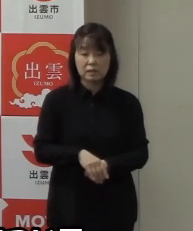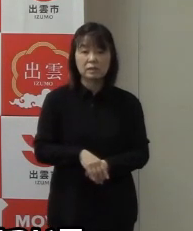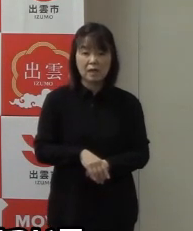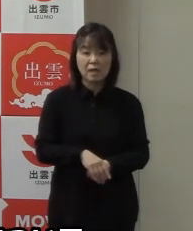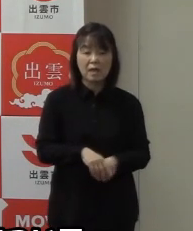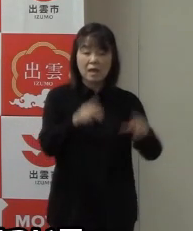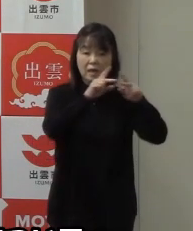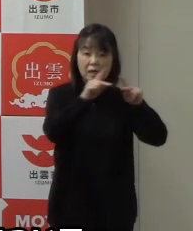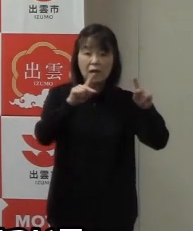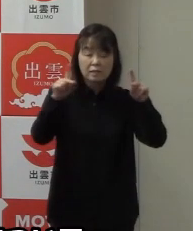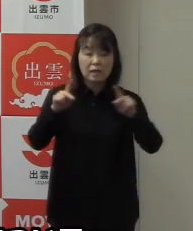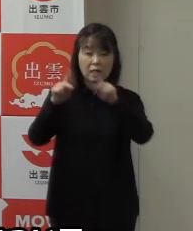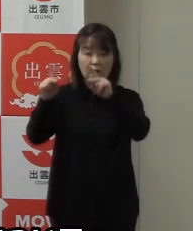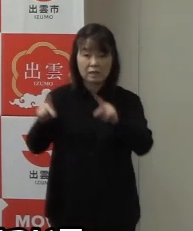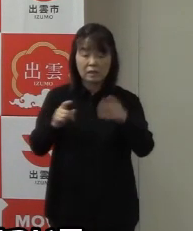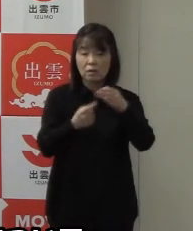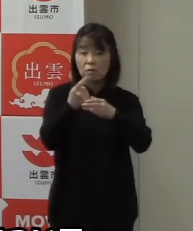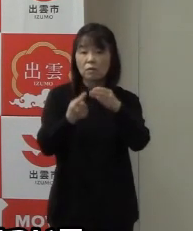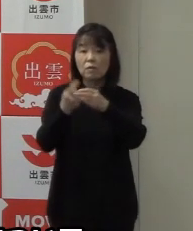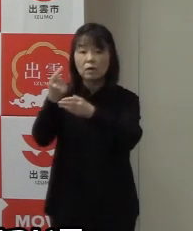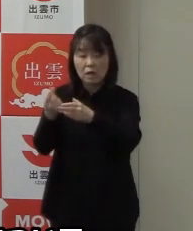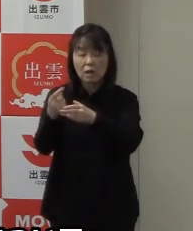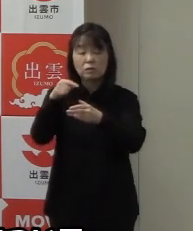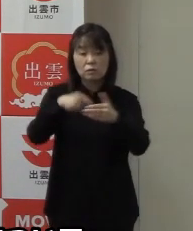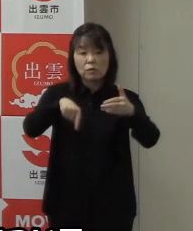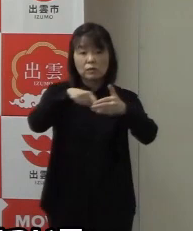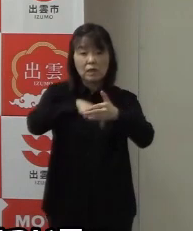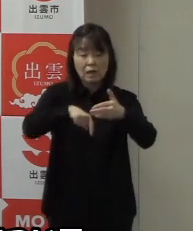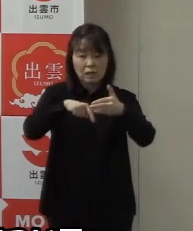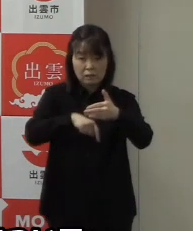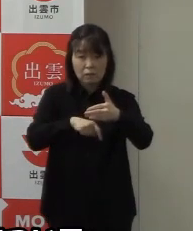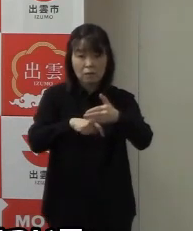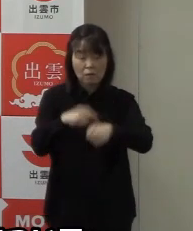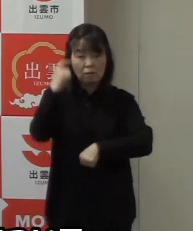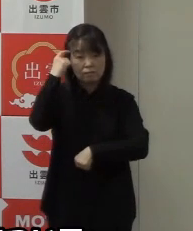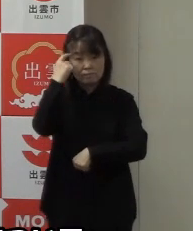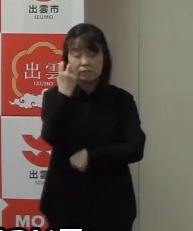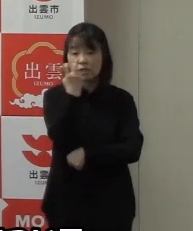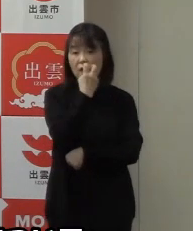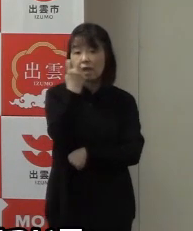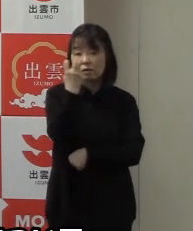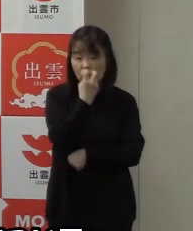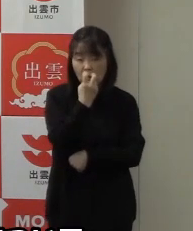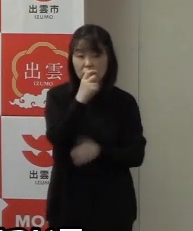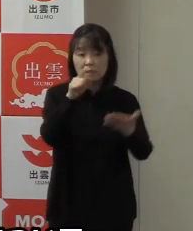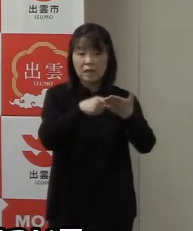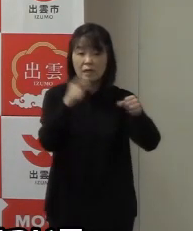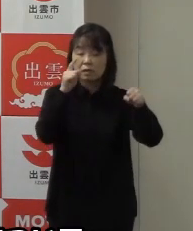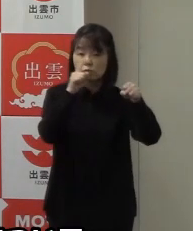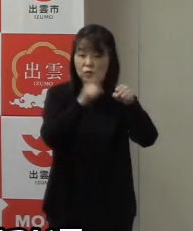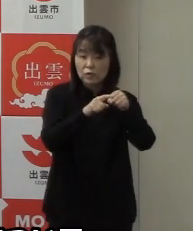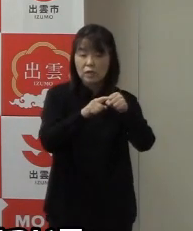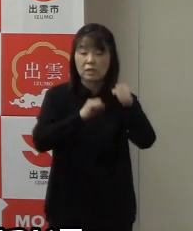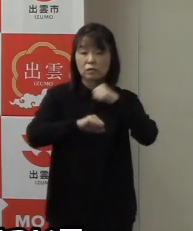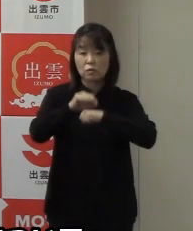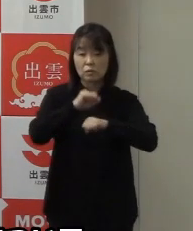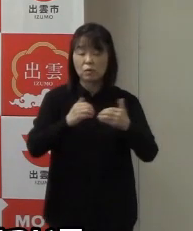出た段階で、それをきちんと精査し、政策に取り組んでいくというようなことだというふうに思っております。